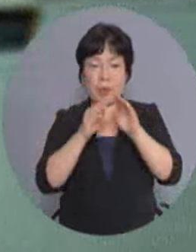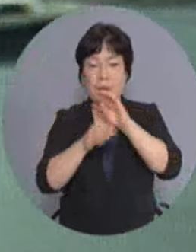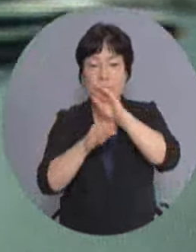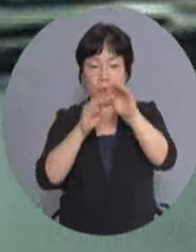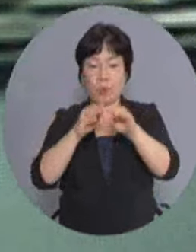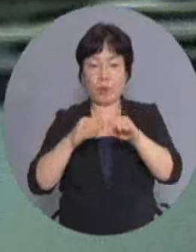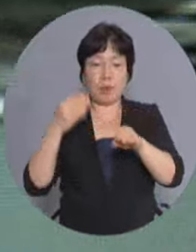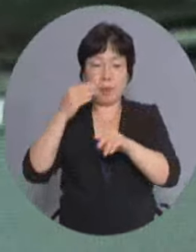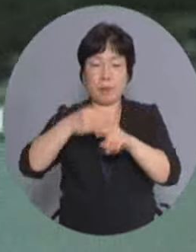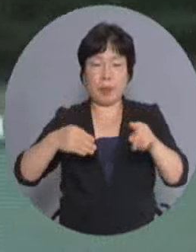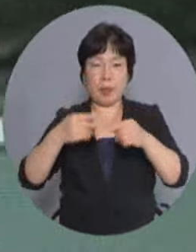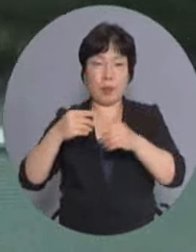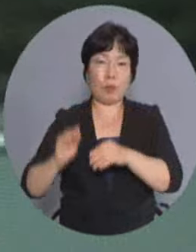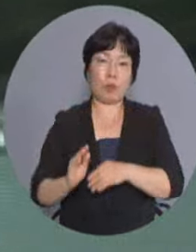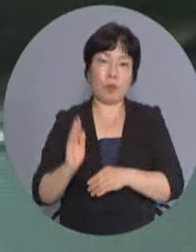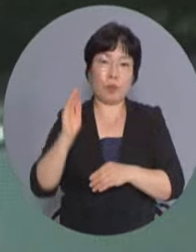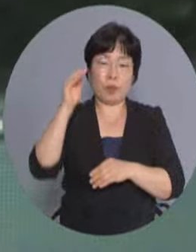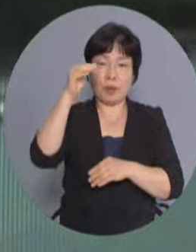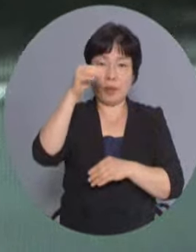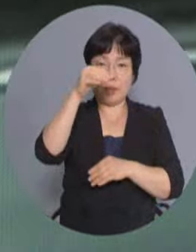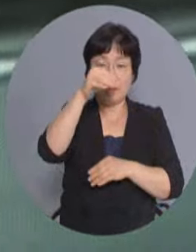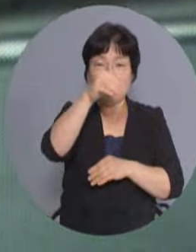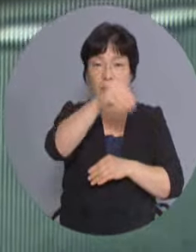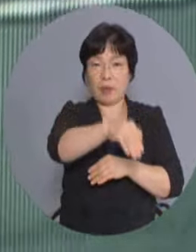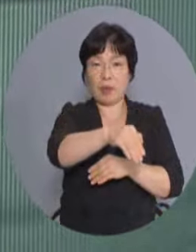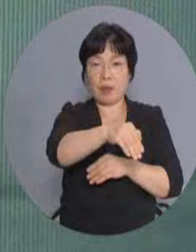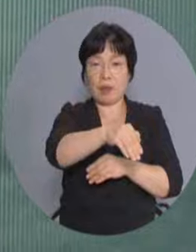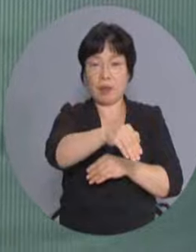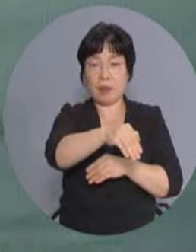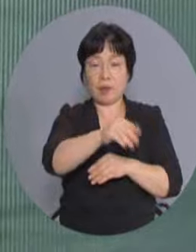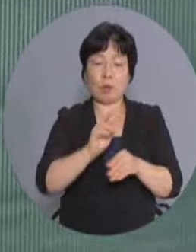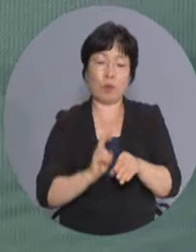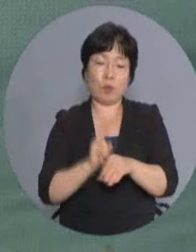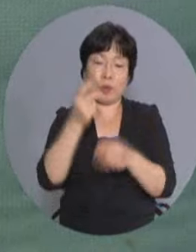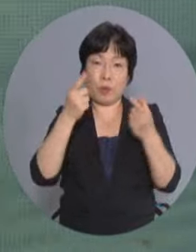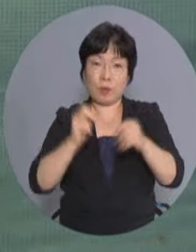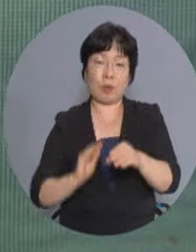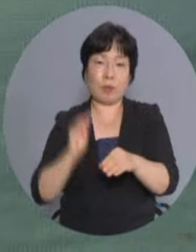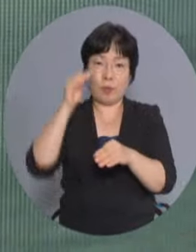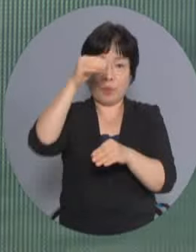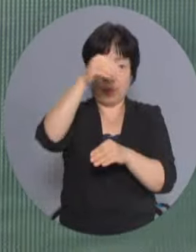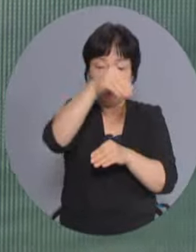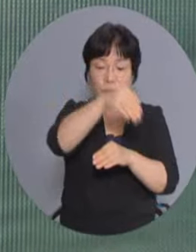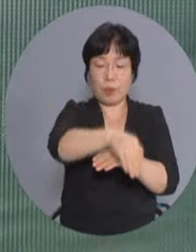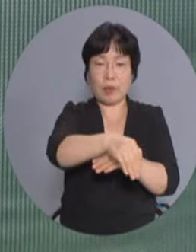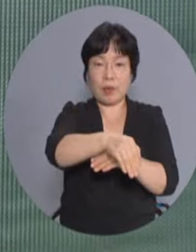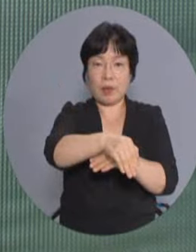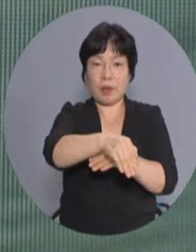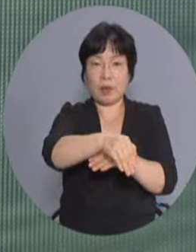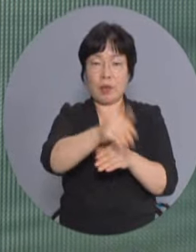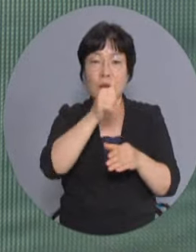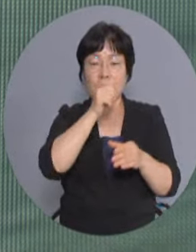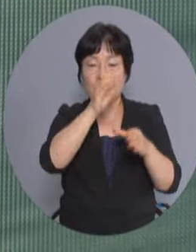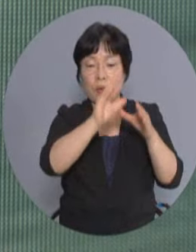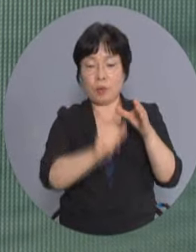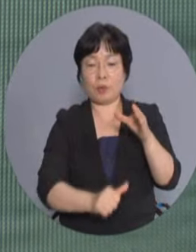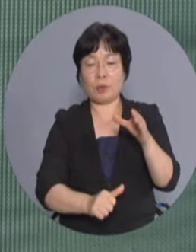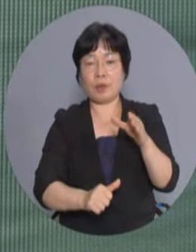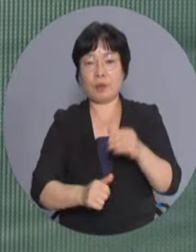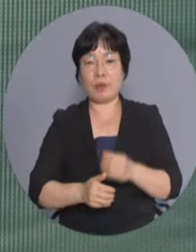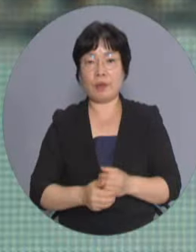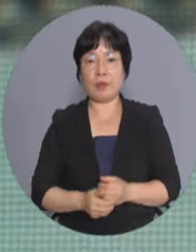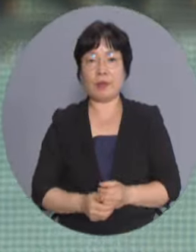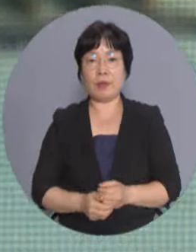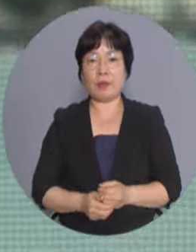마스트가 분리됩니다 부서진 기둥은 발사된 로켓처럼 수미를 포물선을 그리며 날아가 바닷속으로